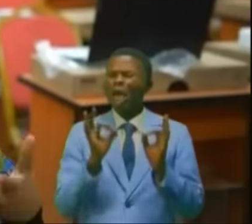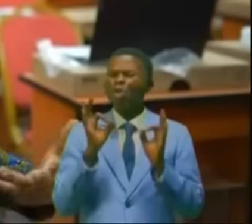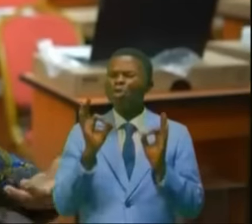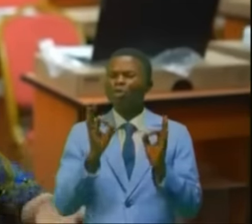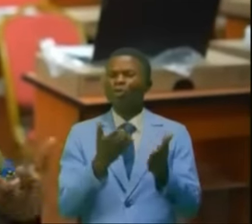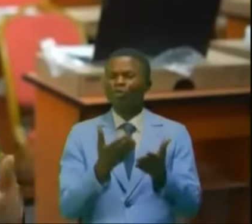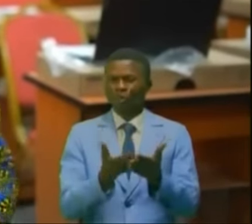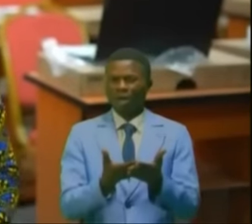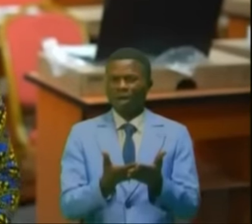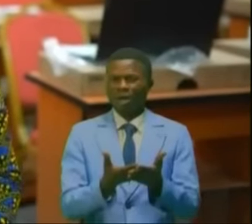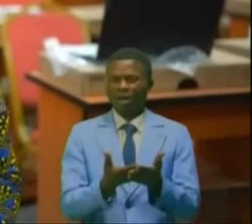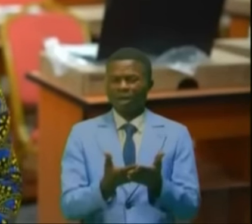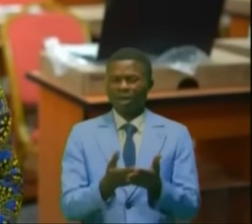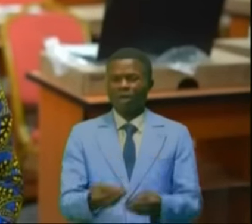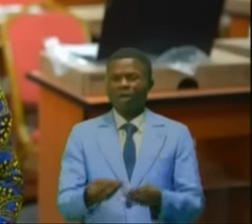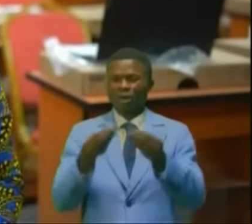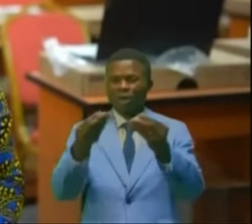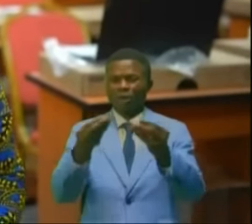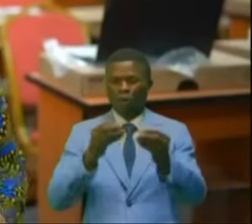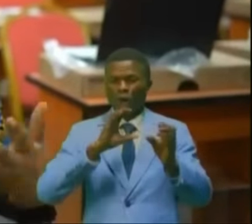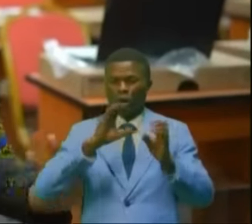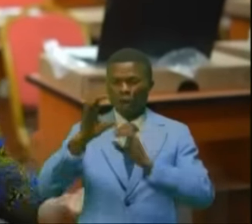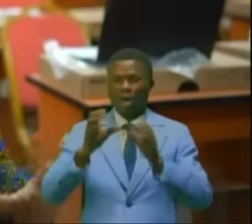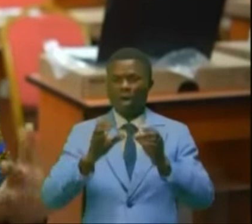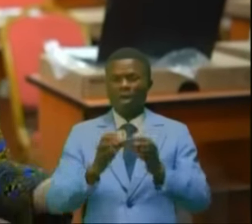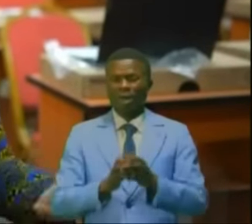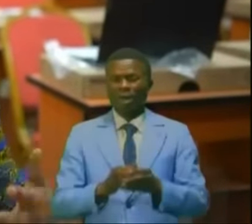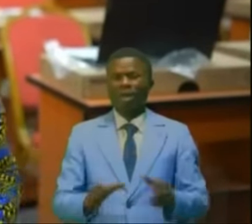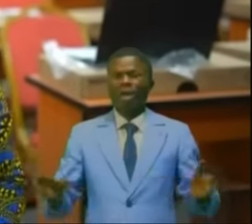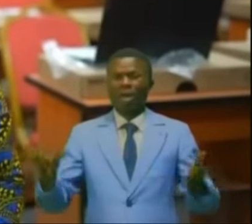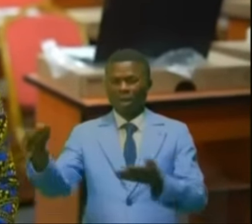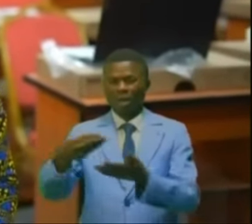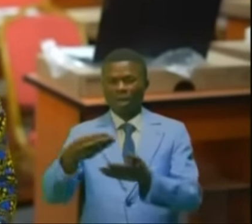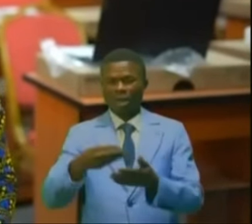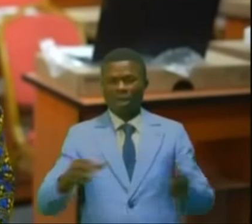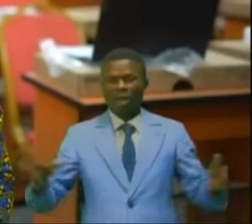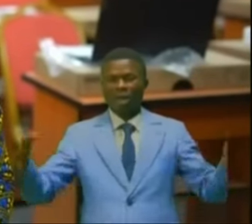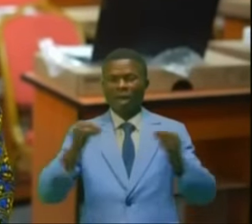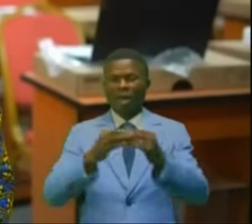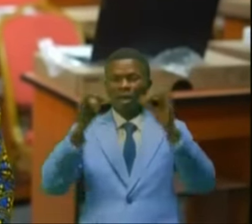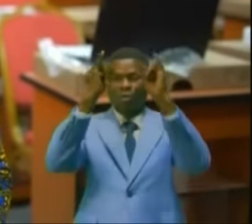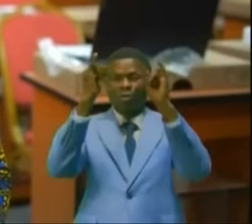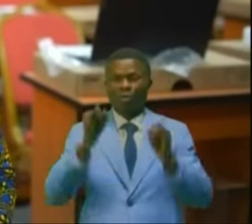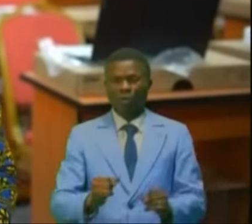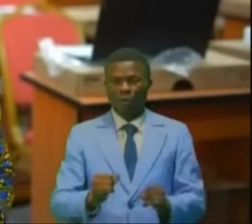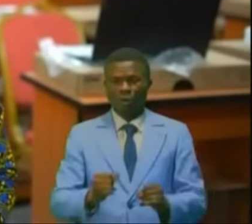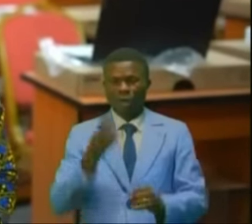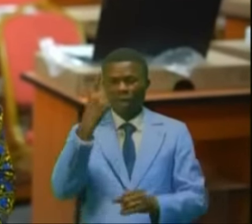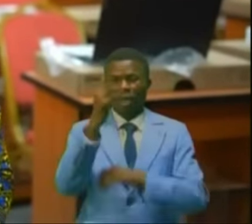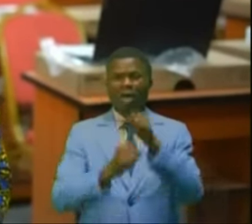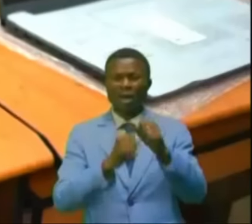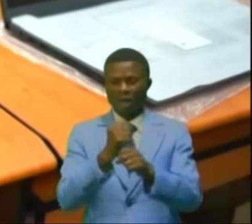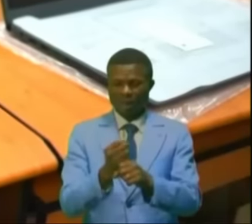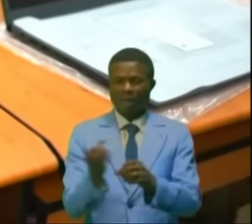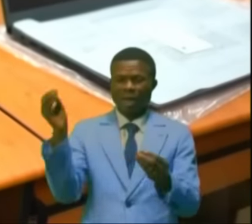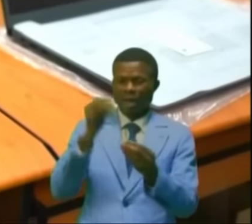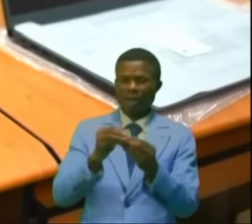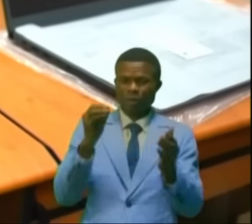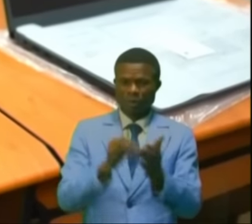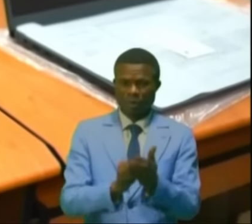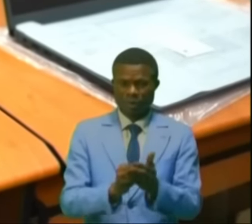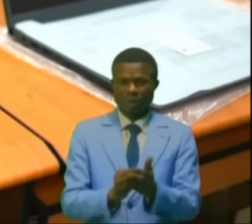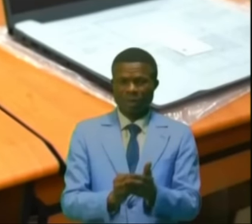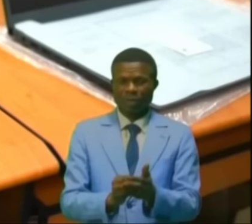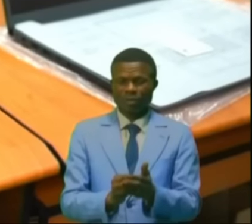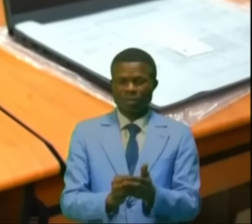avons aussi offert la communication, la connectivité, la connexion Internet pour une année renouvelable. En